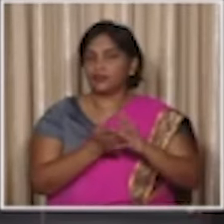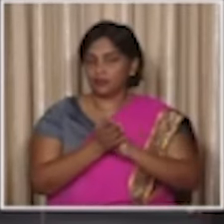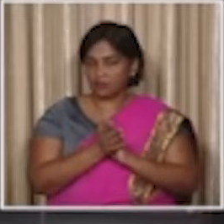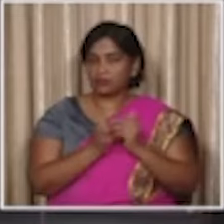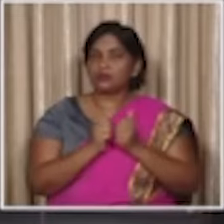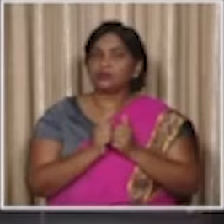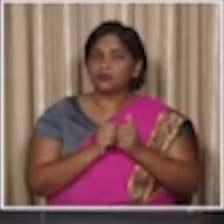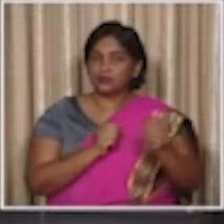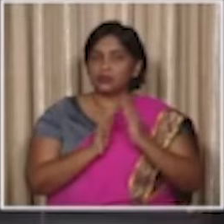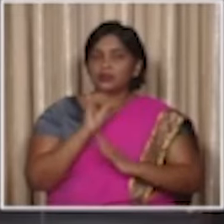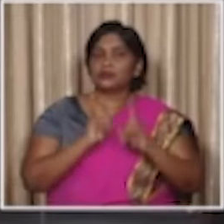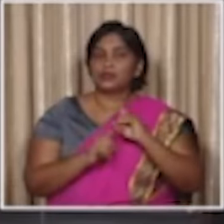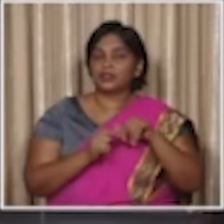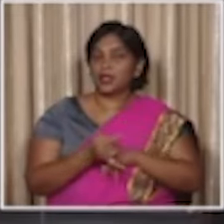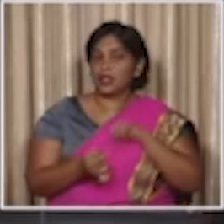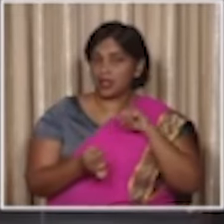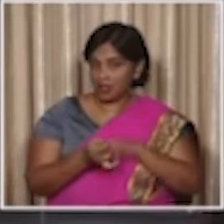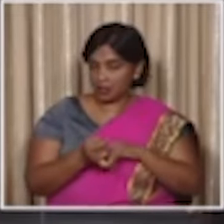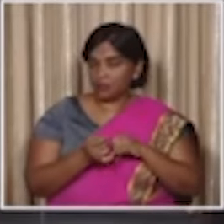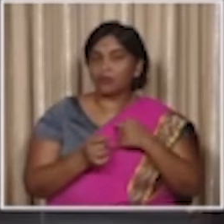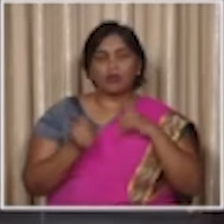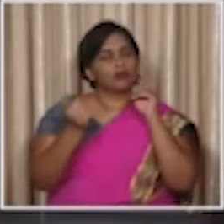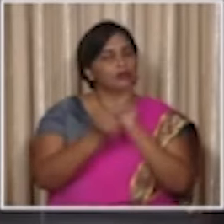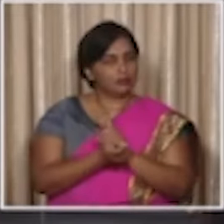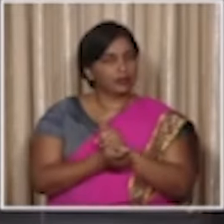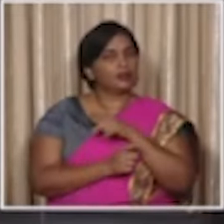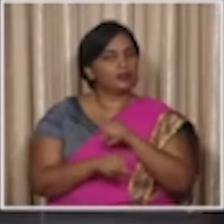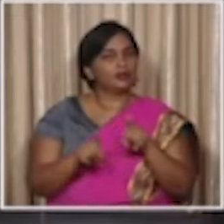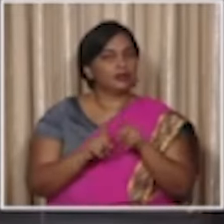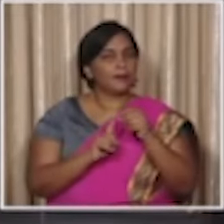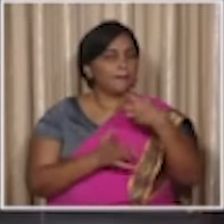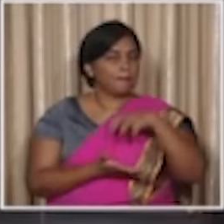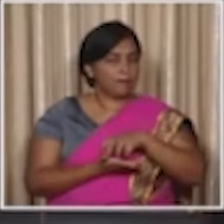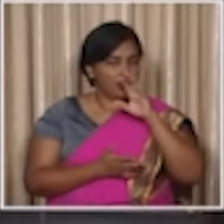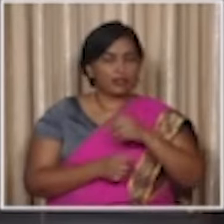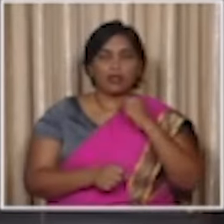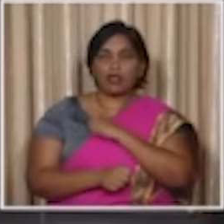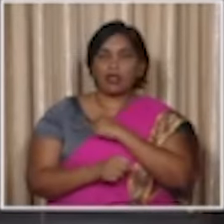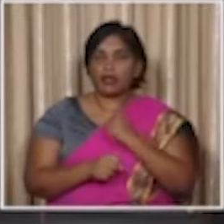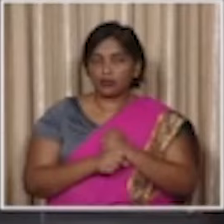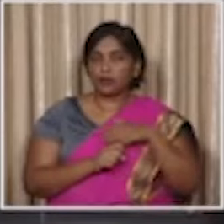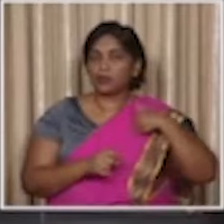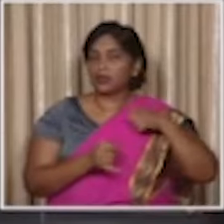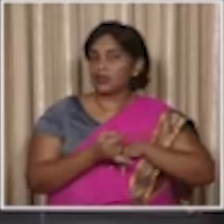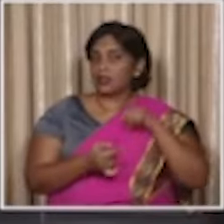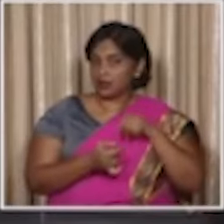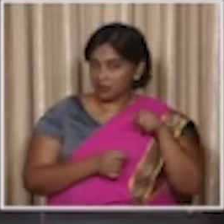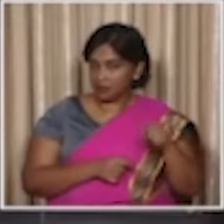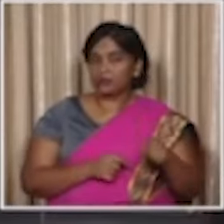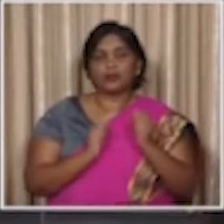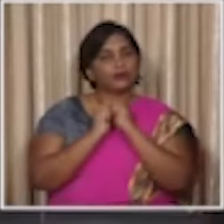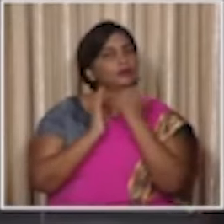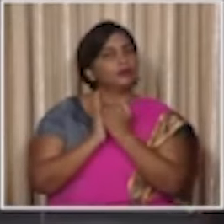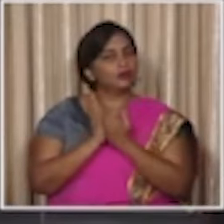වැඩසටහන ක්‍රියාත්මක කරන අමාත්‍යාංශයේ ලේකම්වරුන් හමු වුණා. ඒ අනුව පළාත් සභාවල ආණ්ඩුකාරවරුන් සහ ප්‍රධාන ලේකම්වරුන් මේ